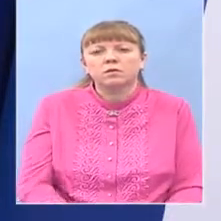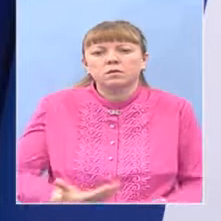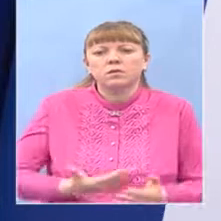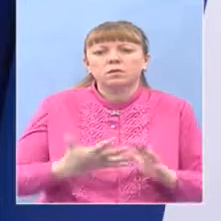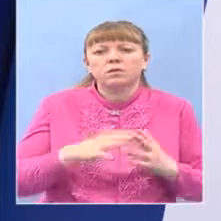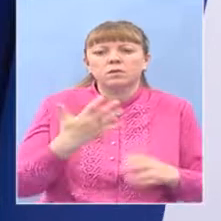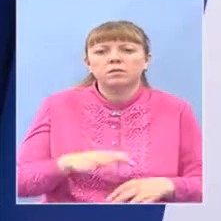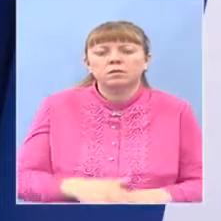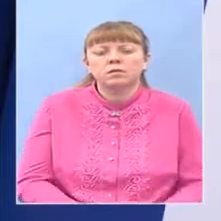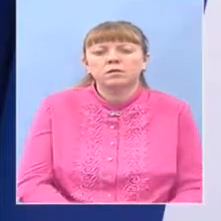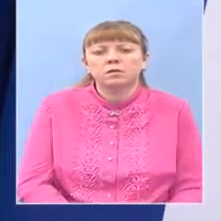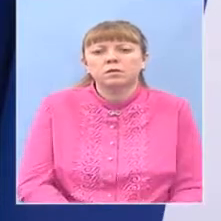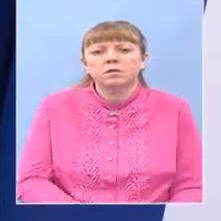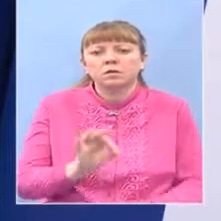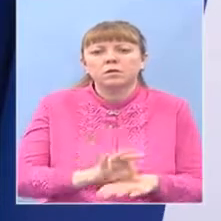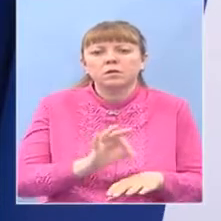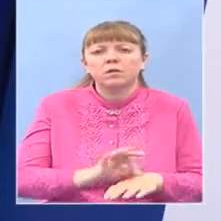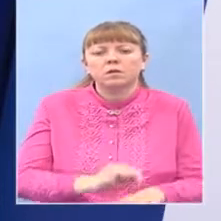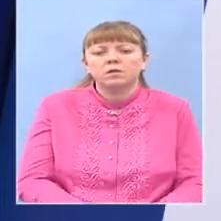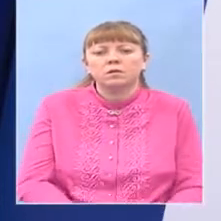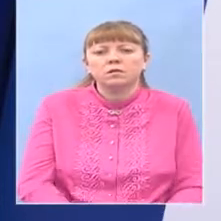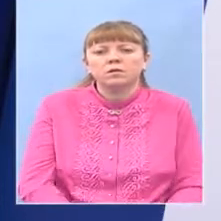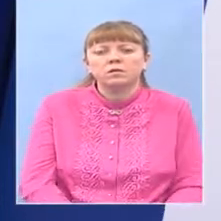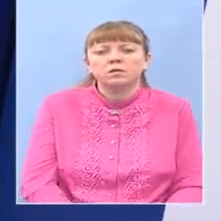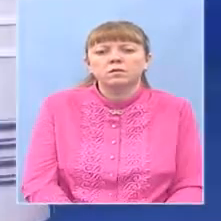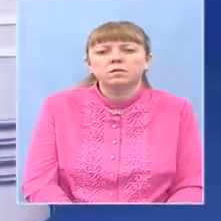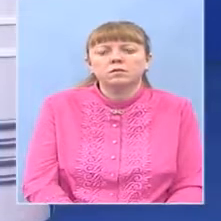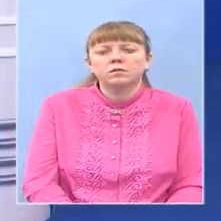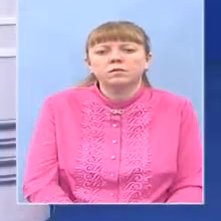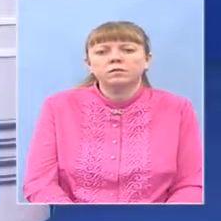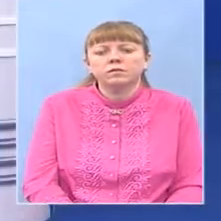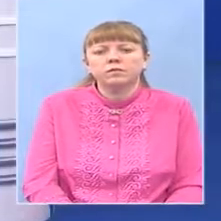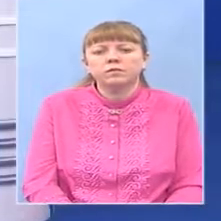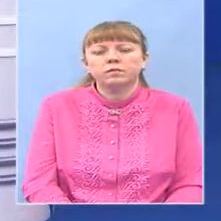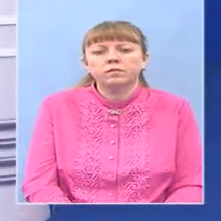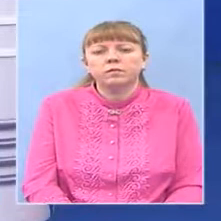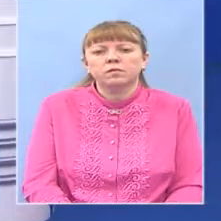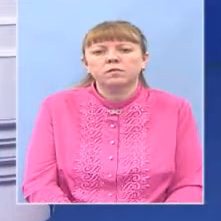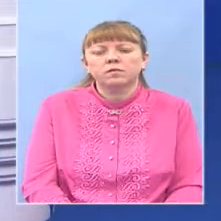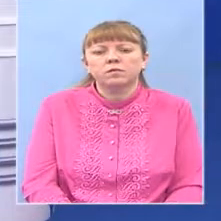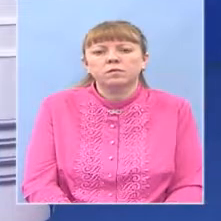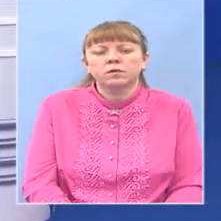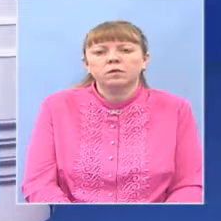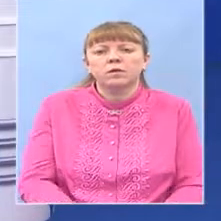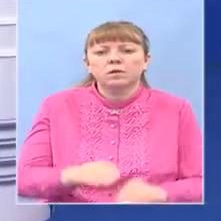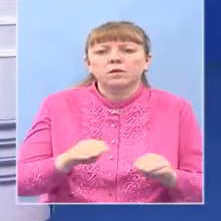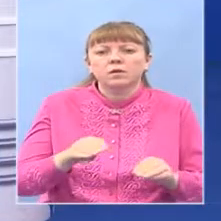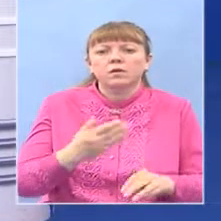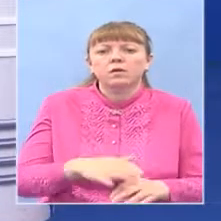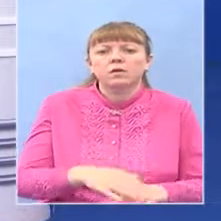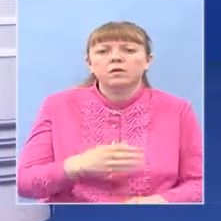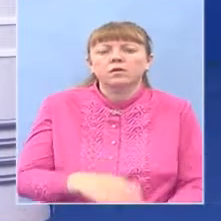селе и болеют за нее, да, ну, как бы за угу. то, чтобы там вот была стабильность, ну, как бы там устойчивость,